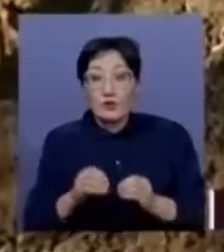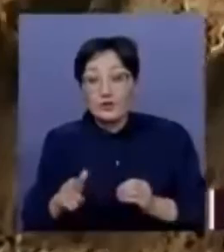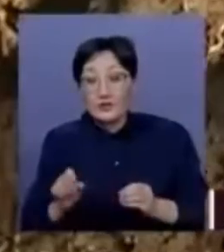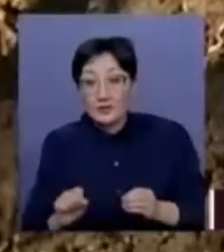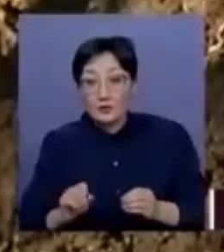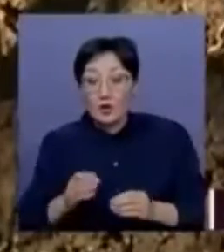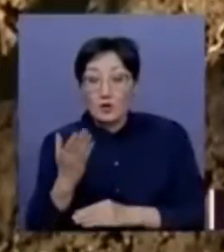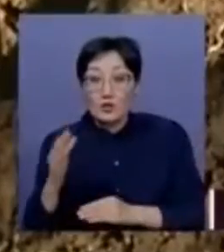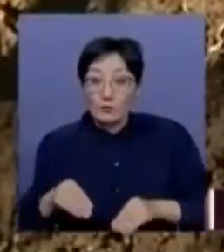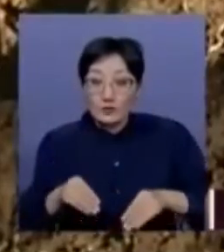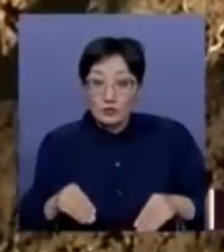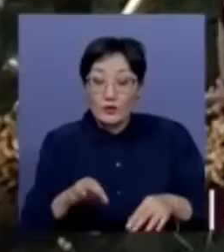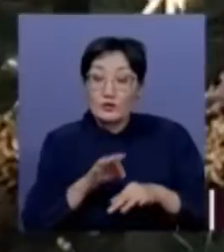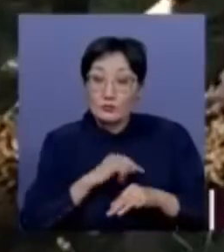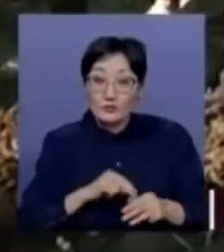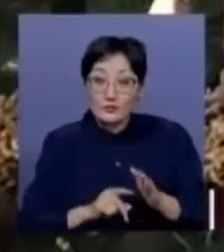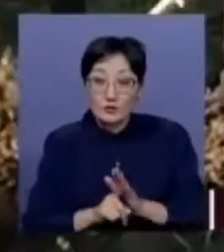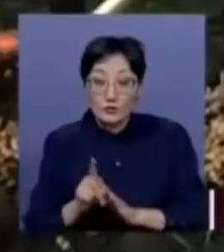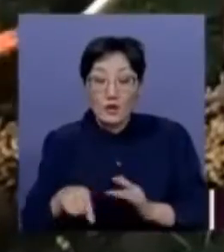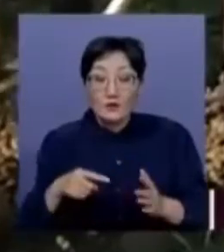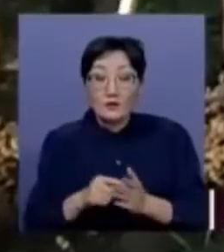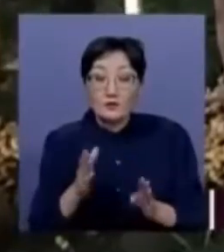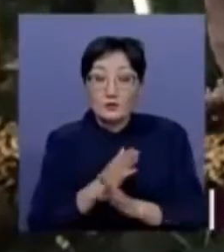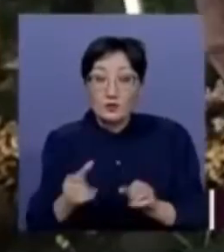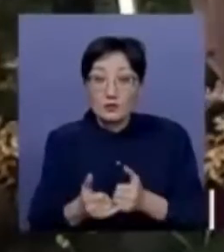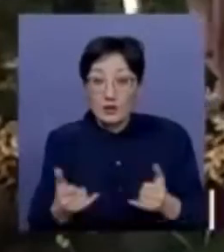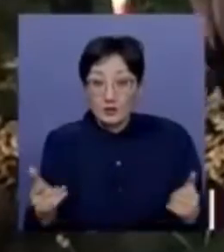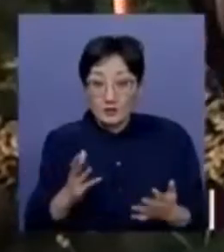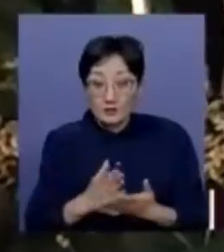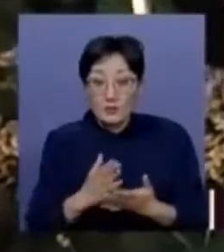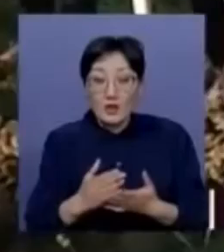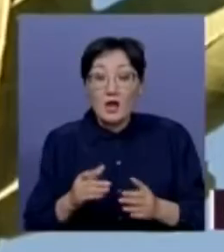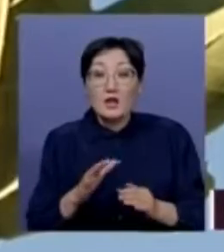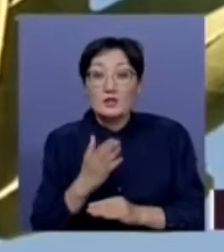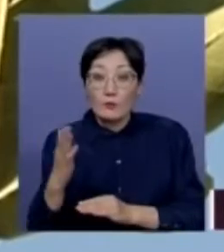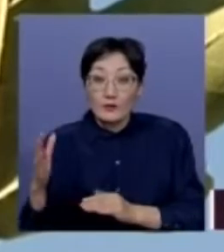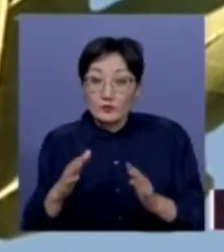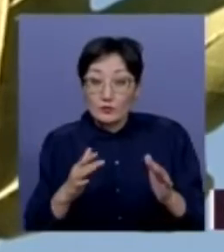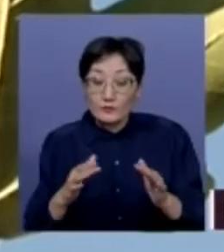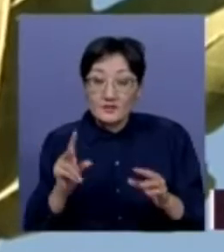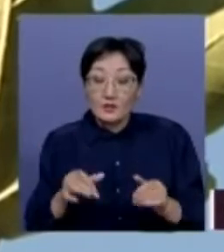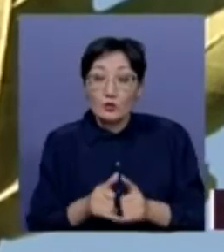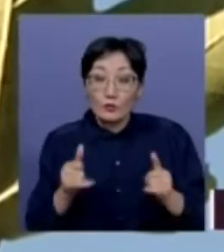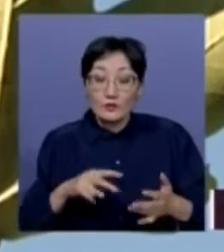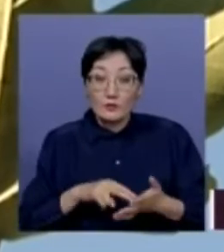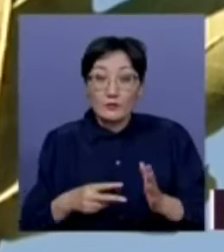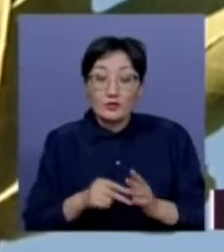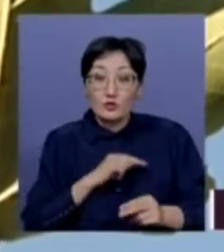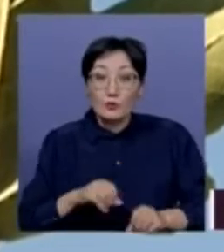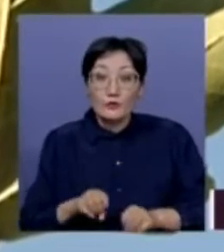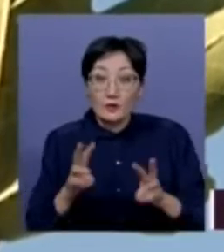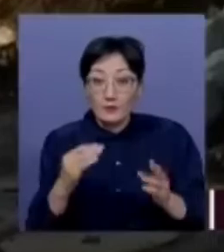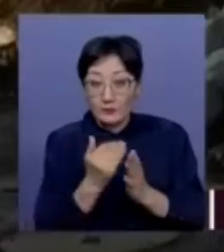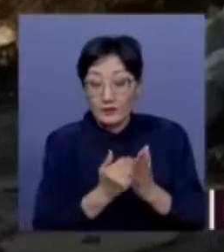аумағында көгалдандыру жұмыстары жүргізілуде. Шаһардың тынысын қамтамасыз етіп отырған жапырақты ағаштарды көбейту мақсатында жұмыспен қамту жол